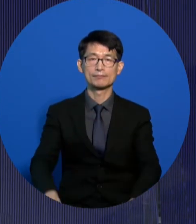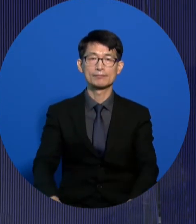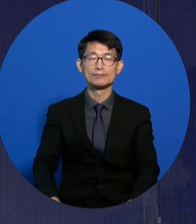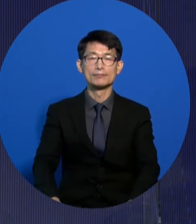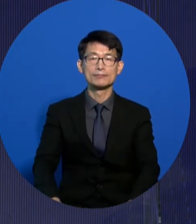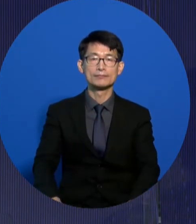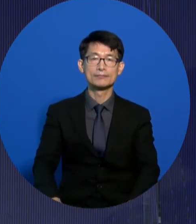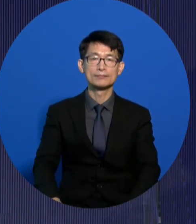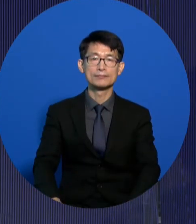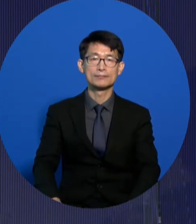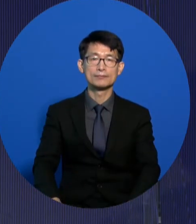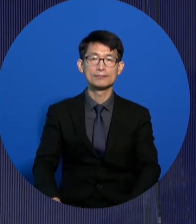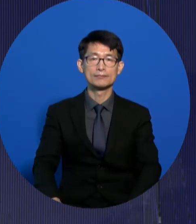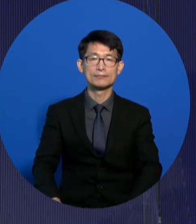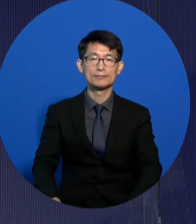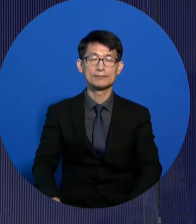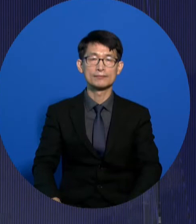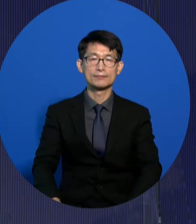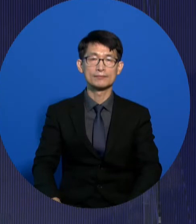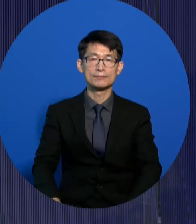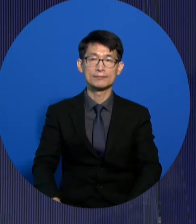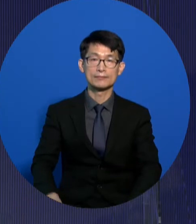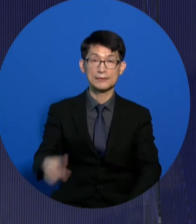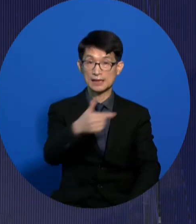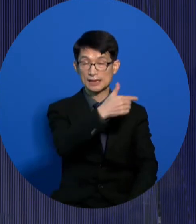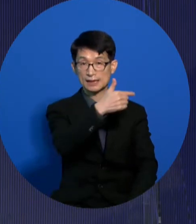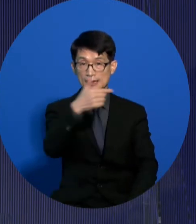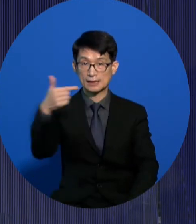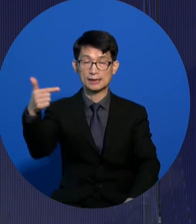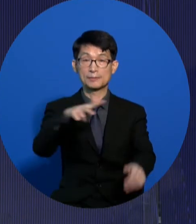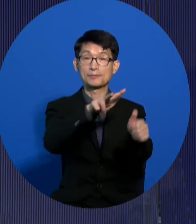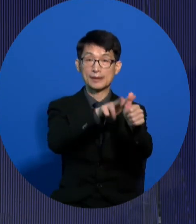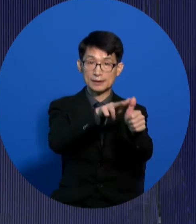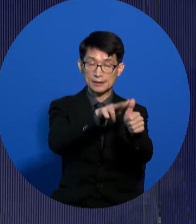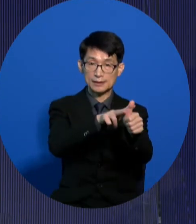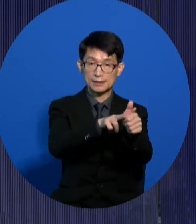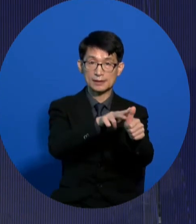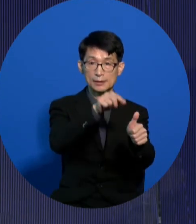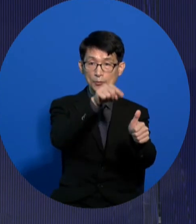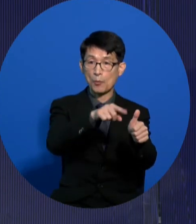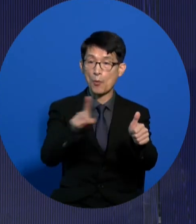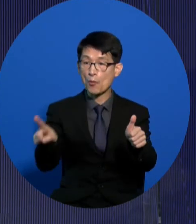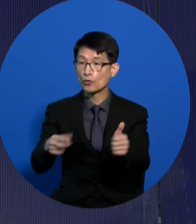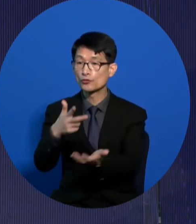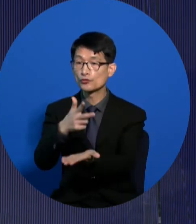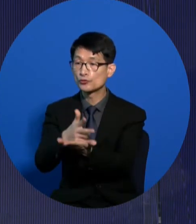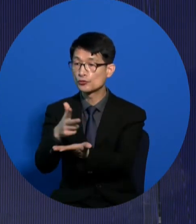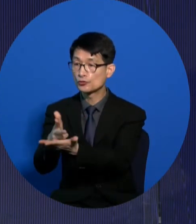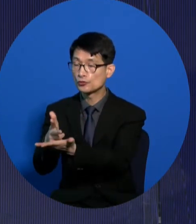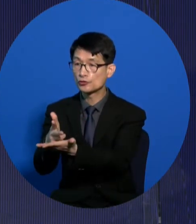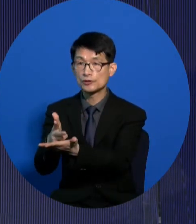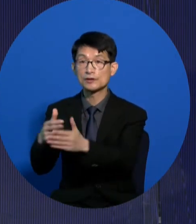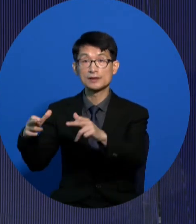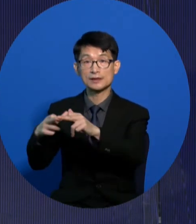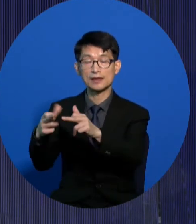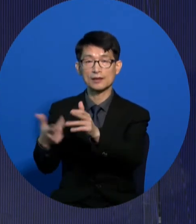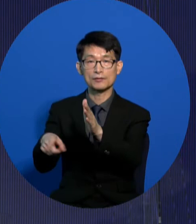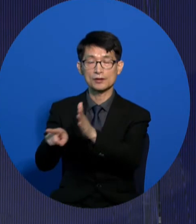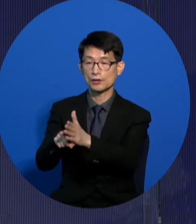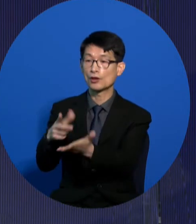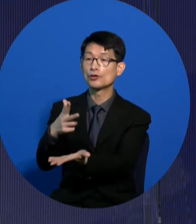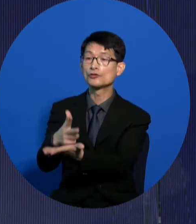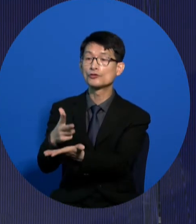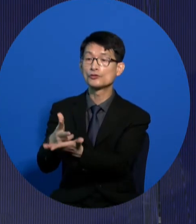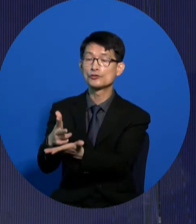지금 대형 마트에 가보면 장애인 주차시설이 아주 좋은 곳에 있죠. 이 좋은